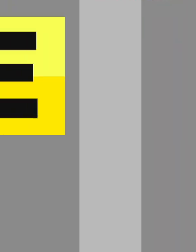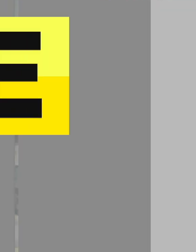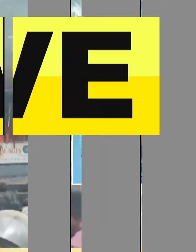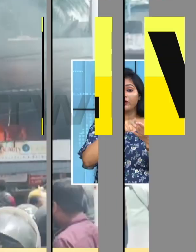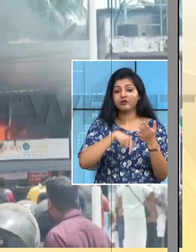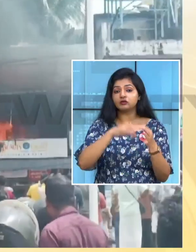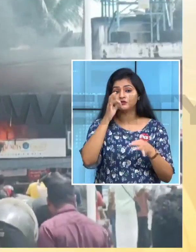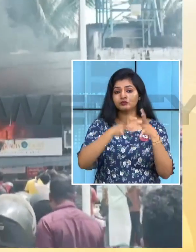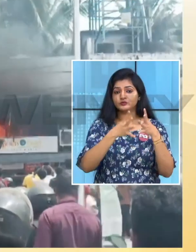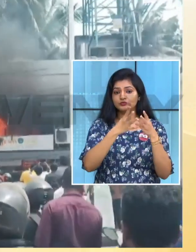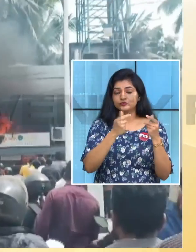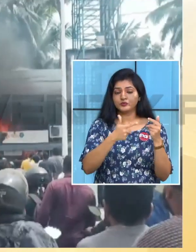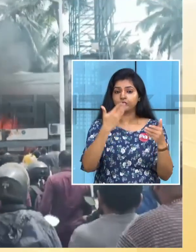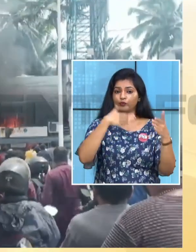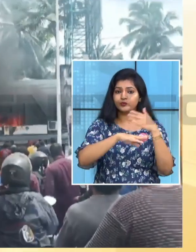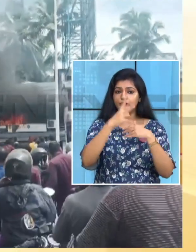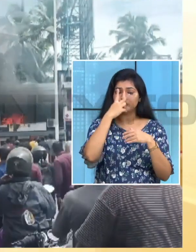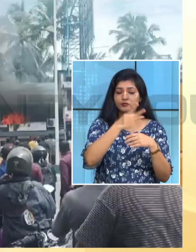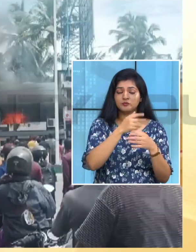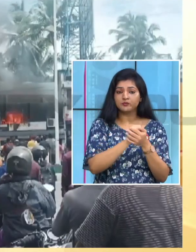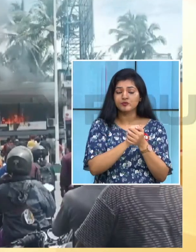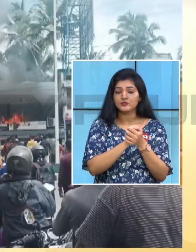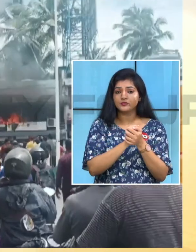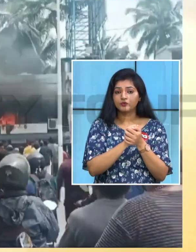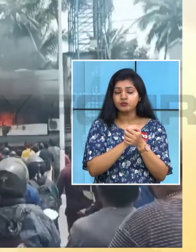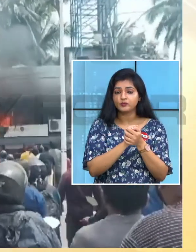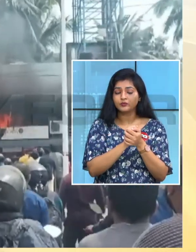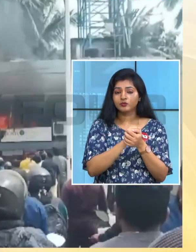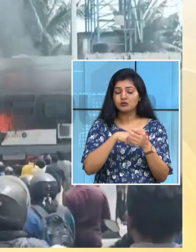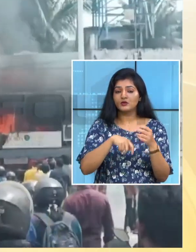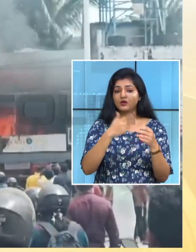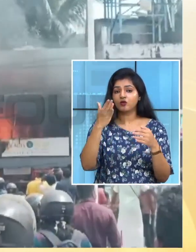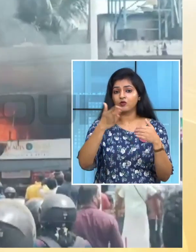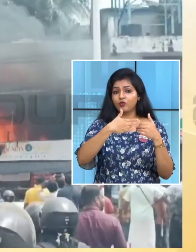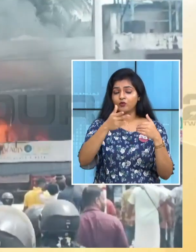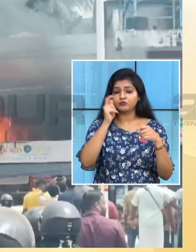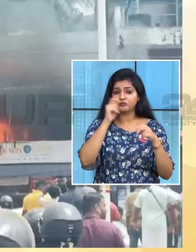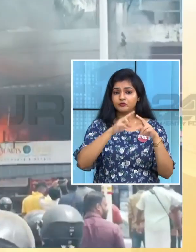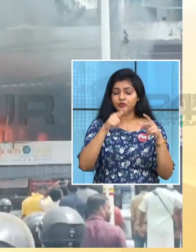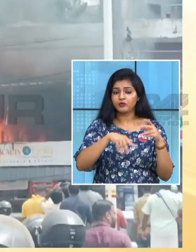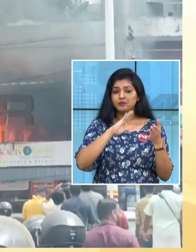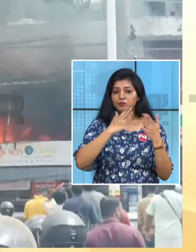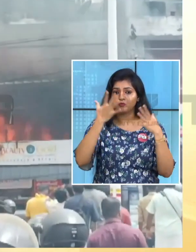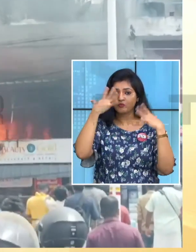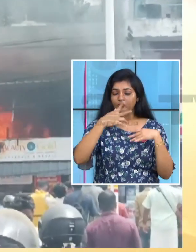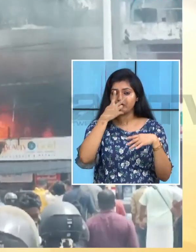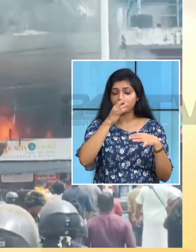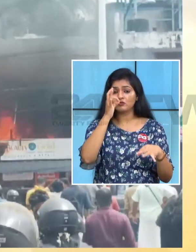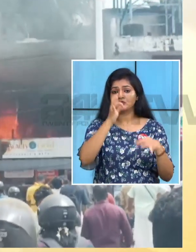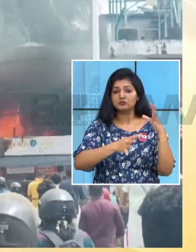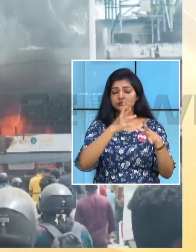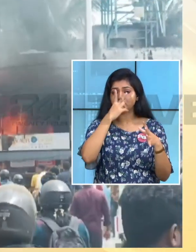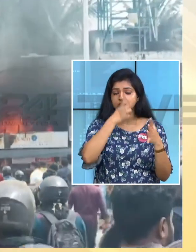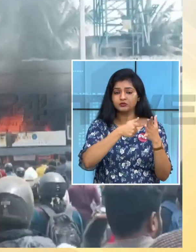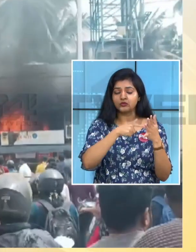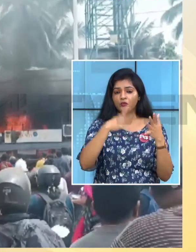തീ കെടുത്തി അകത്ത് കയറി. അതിനെയൊക്കെ അത് പൊട്ടിച്ചകത്ത് കയറിയപ്പോഴത്തേക്ക് ബോഡി അപ്പോഴാണ് അവിടെ ഒരു ബോഡി അത് കത്തിക്കൊണ്ടിരിക്കുമ്പോൾ തന്നെ